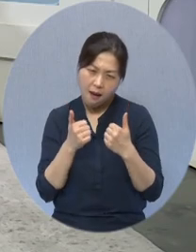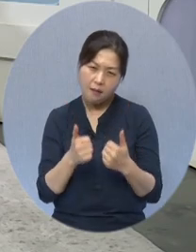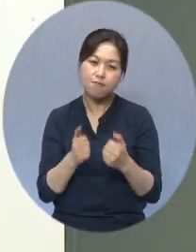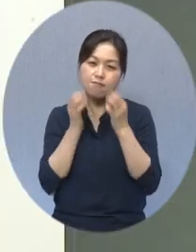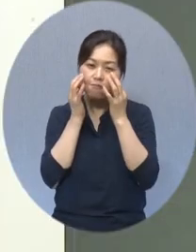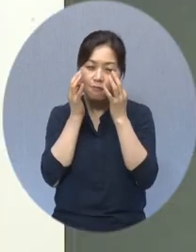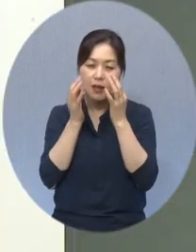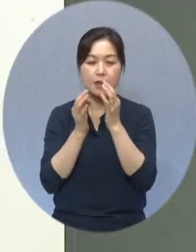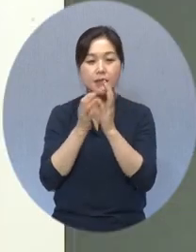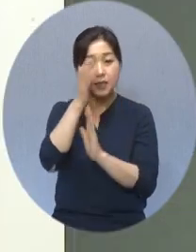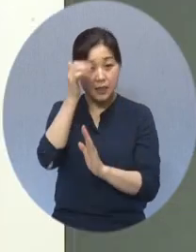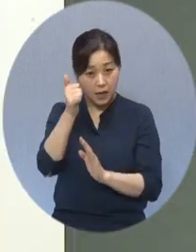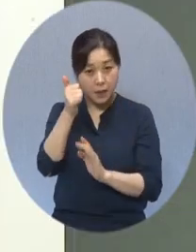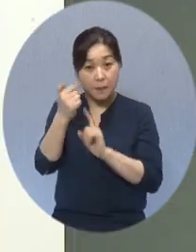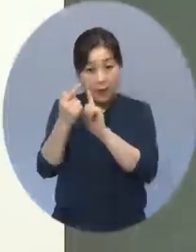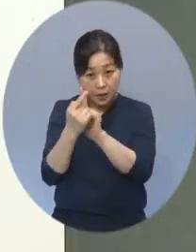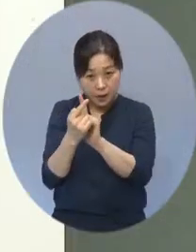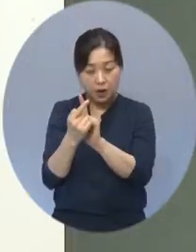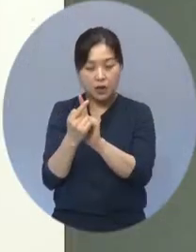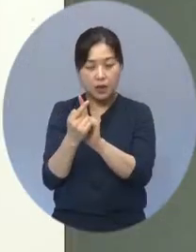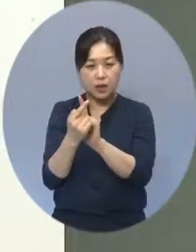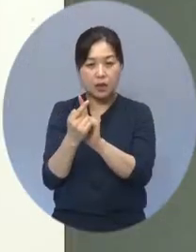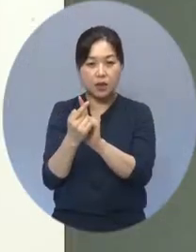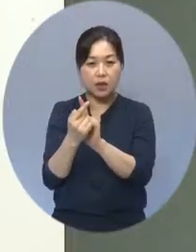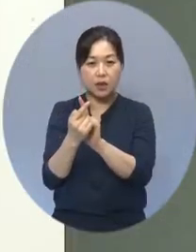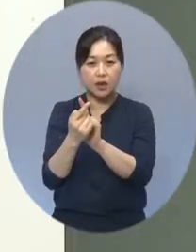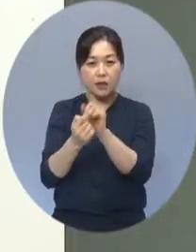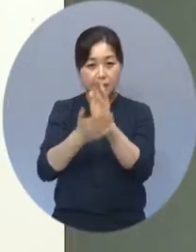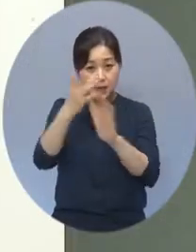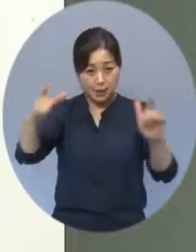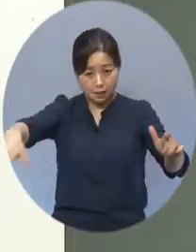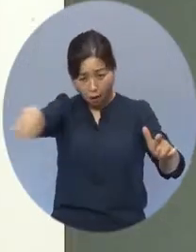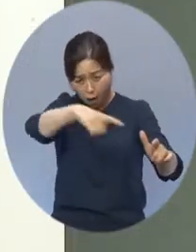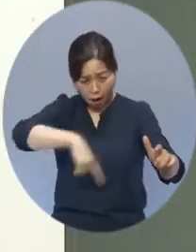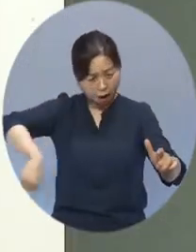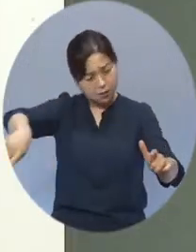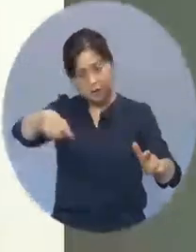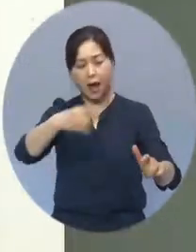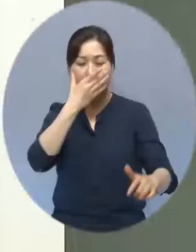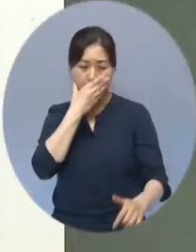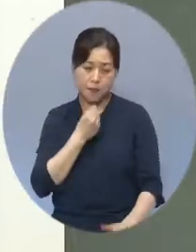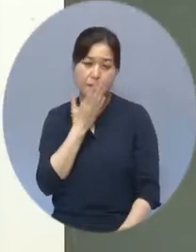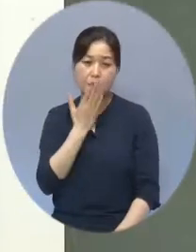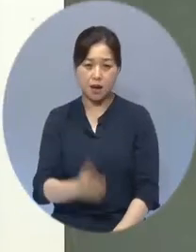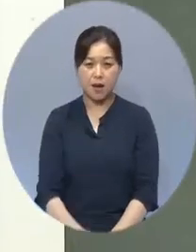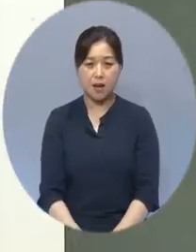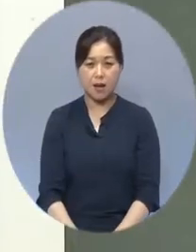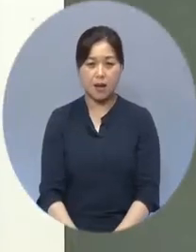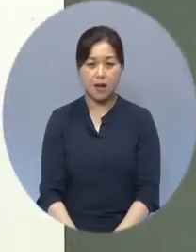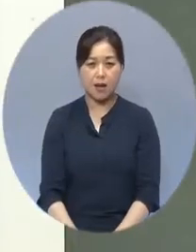성실근면한 시장을 만나면은 그 시가 행복해집니다.